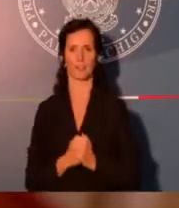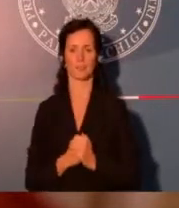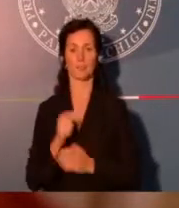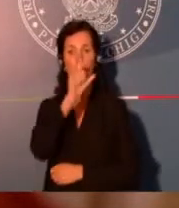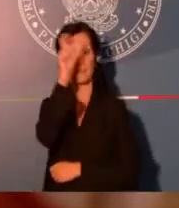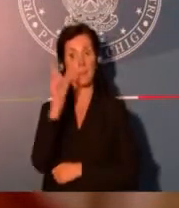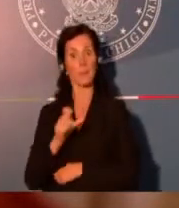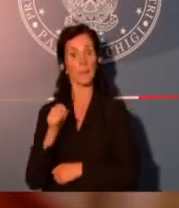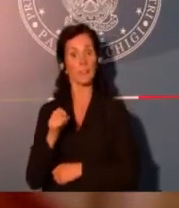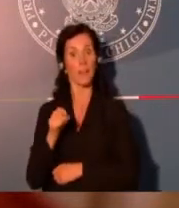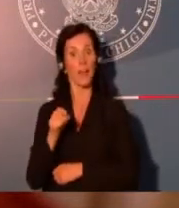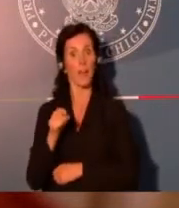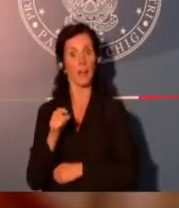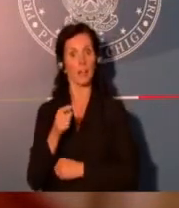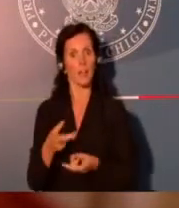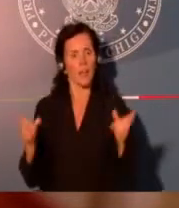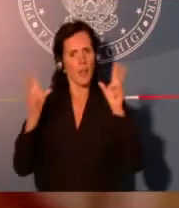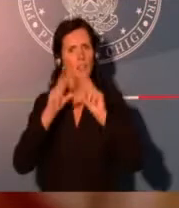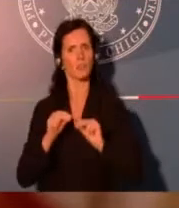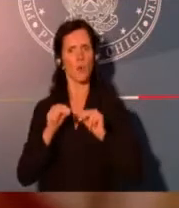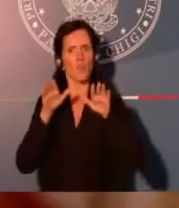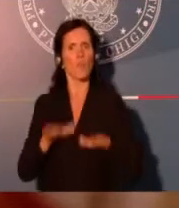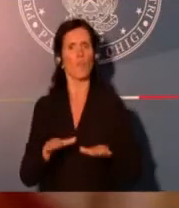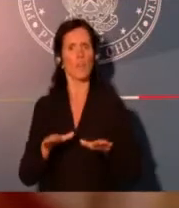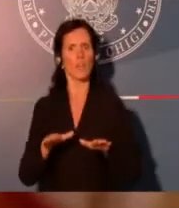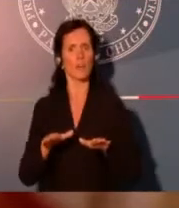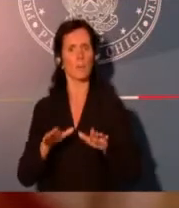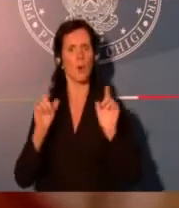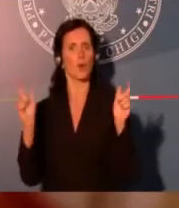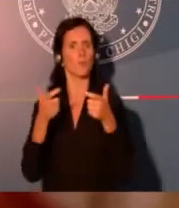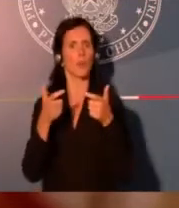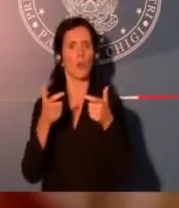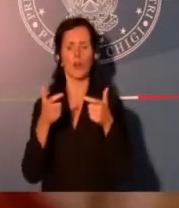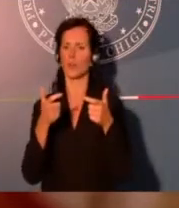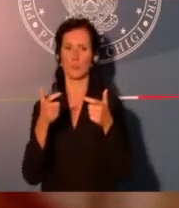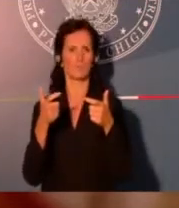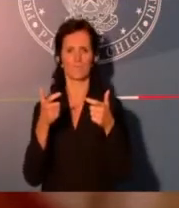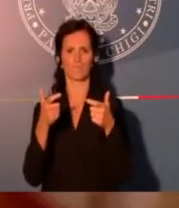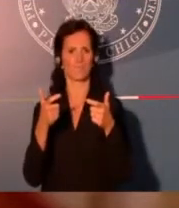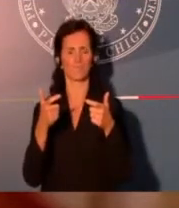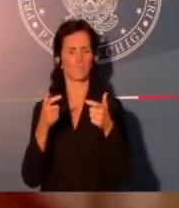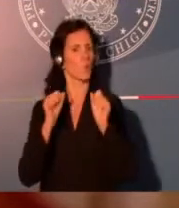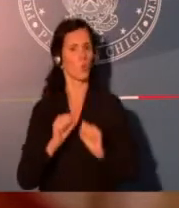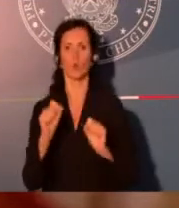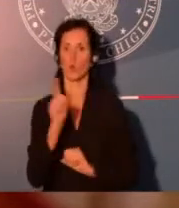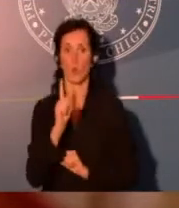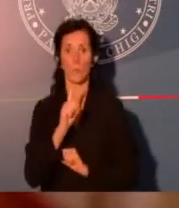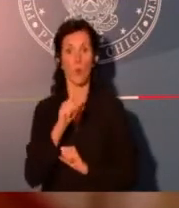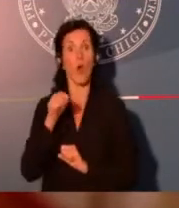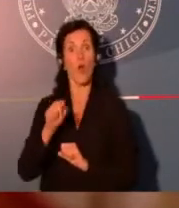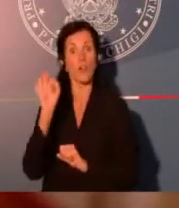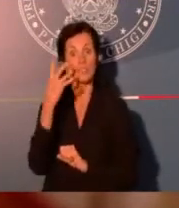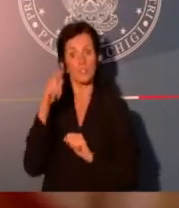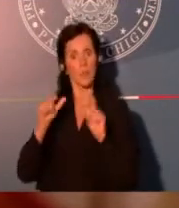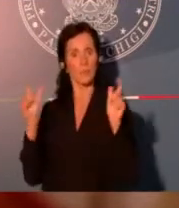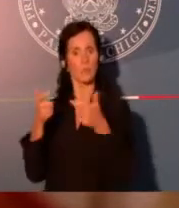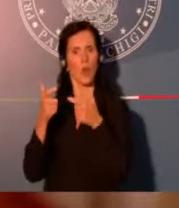può permettersi una nuova battuta d'arresto che finirebbe per compromettere severamente